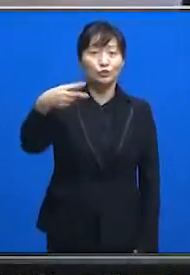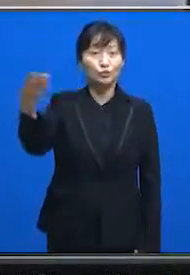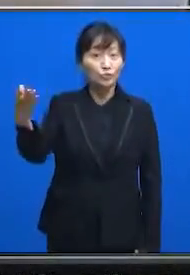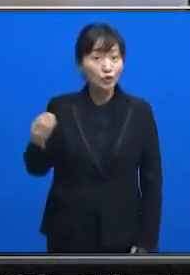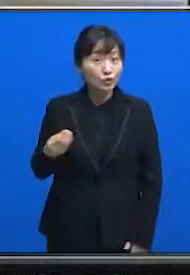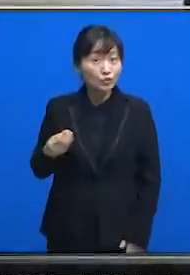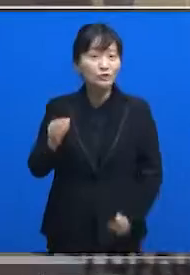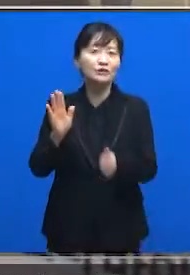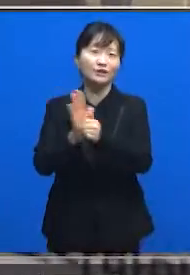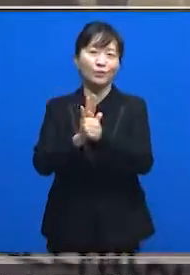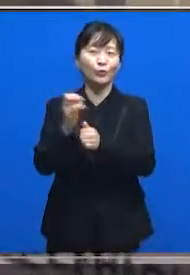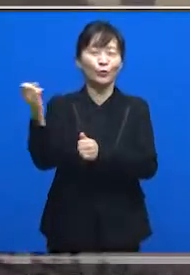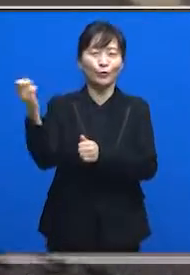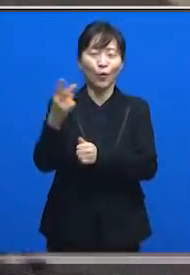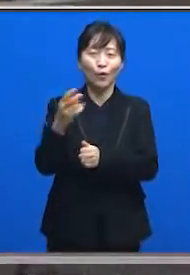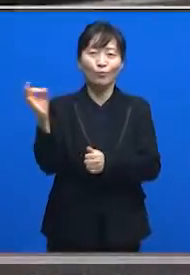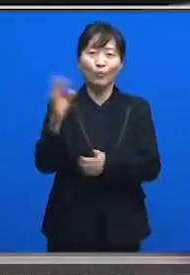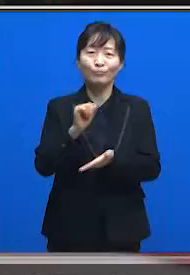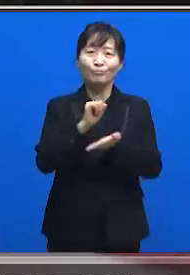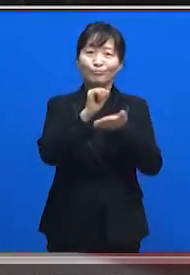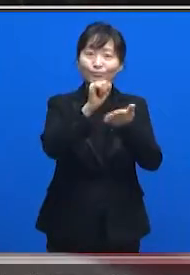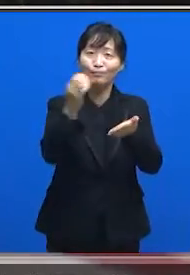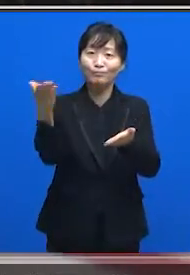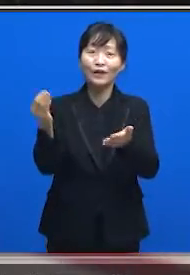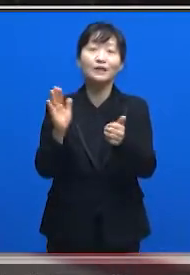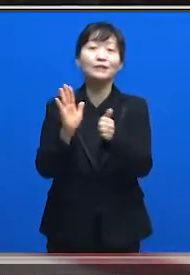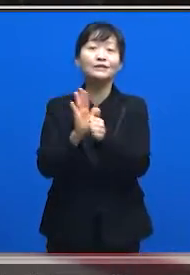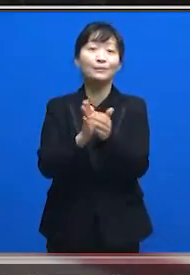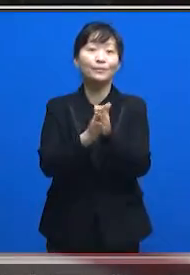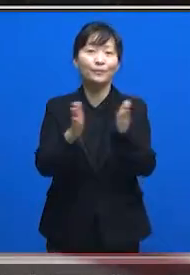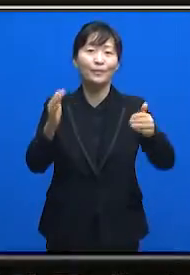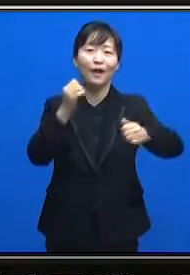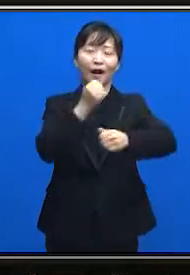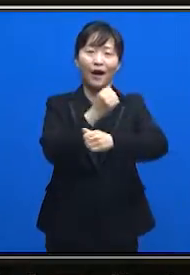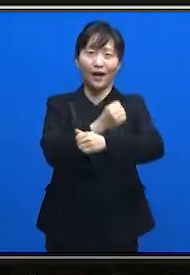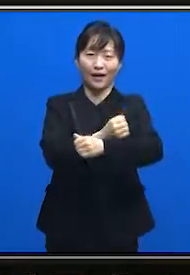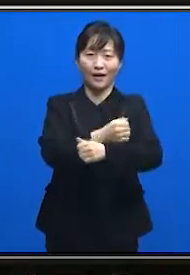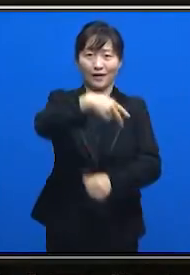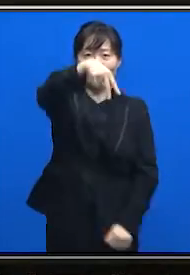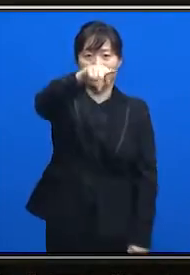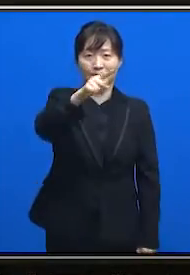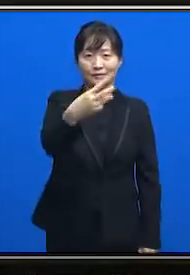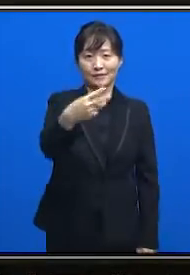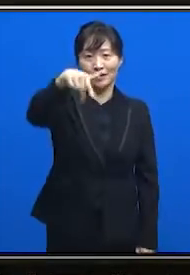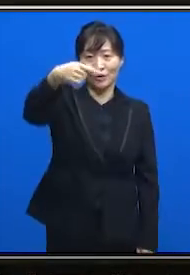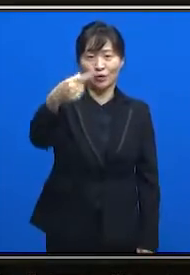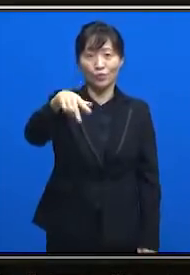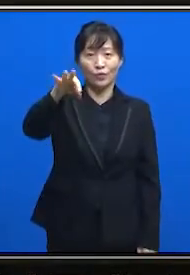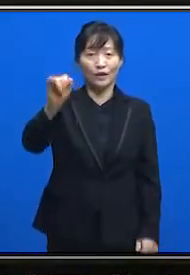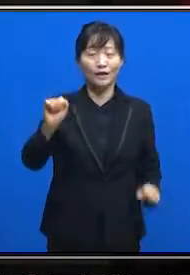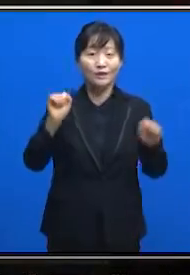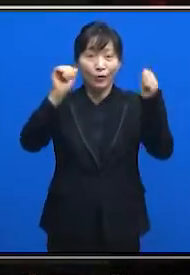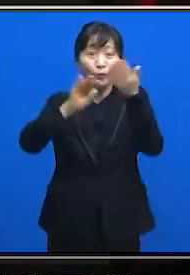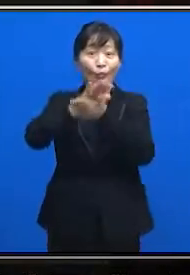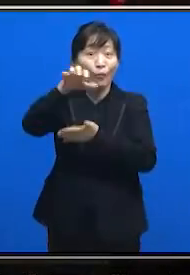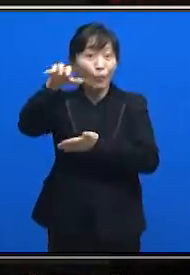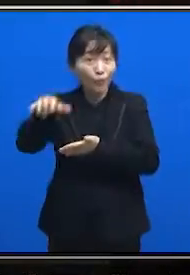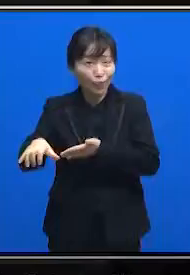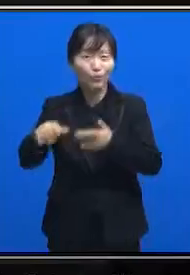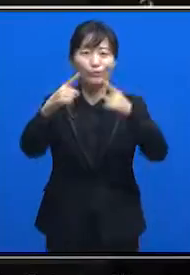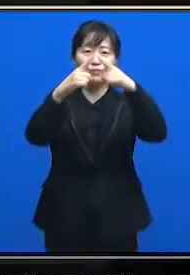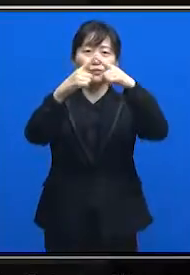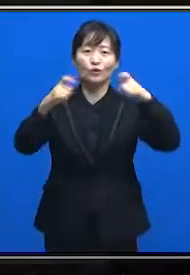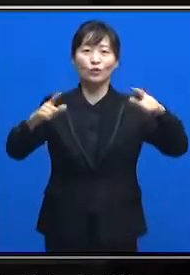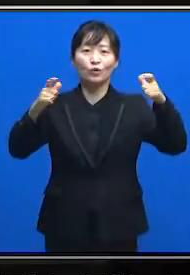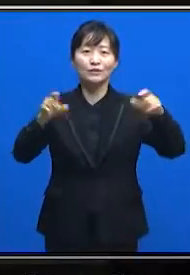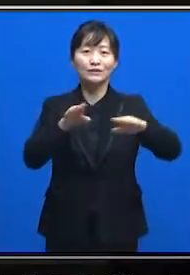비롯해 무료택배 대출 서비스도 실시했습니다 살곶이 체육공원에서 는 성동구 자동차